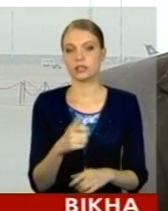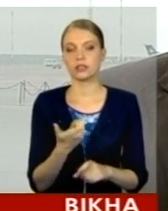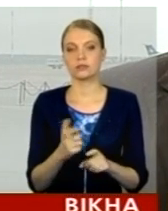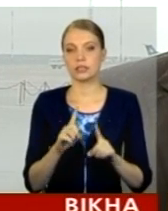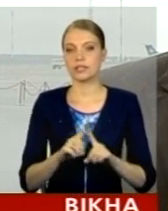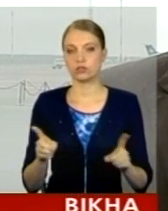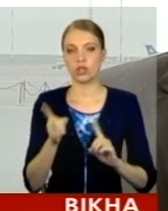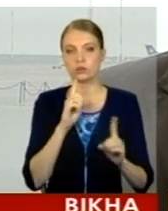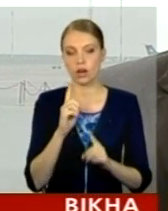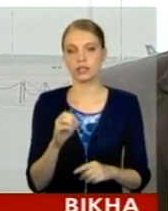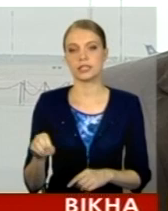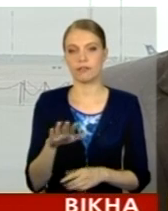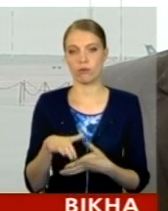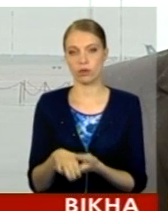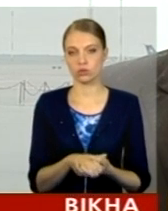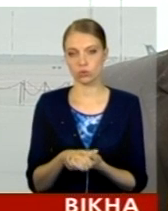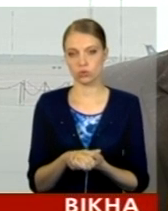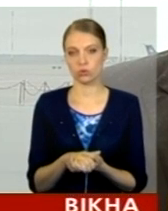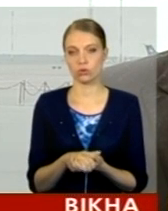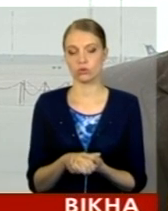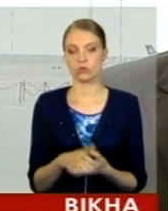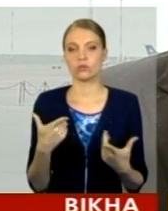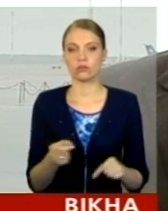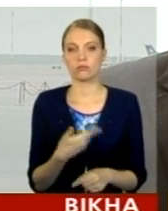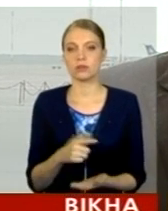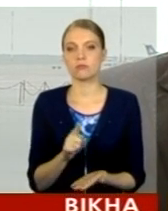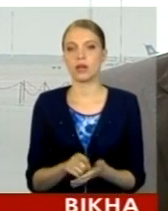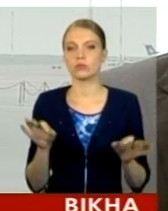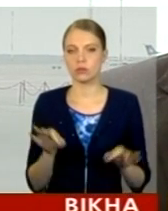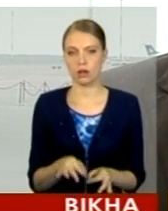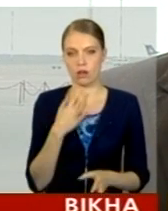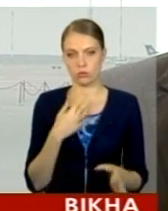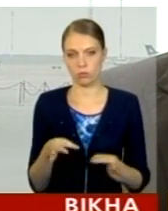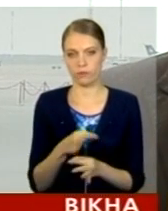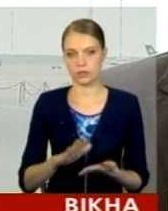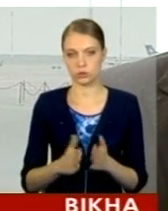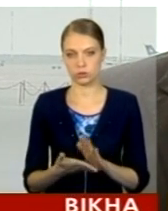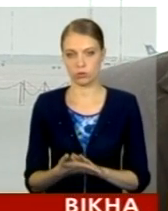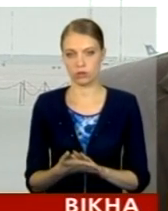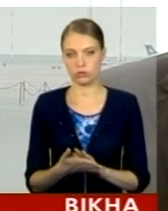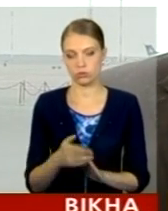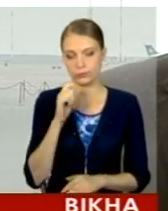надзвичайної Ради Європейського Союзу, де ми маємо негайно обговорити ситуацію в Україні.